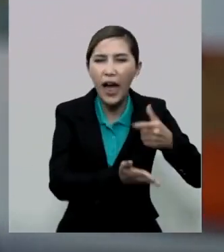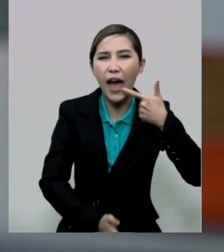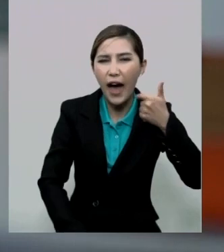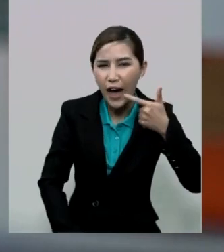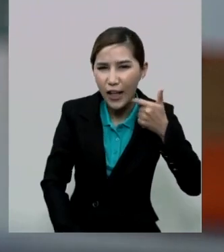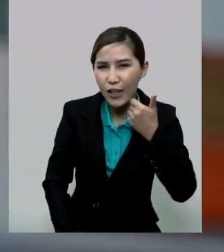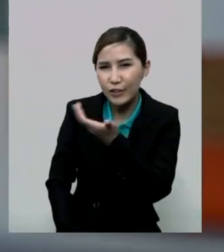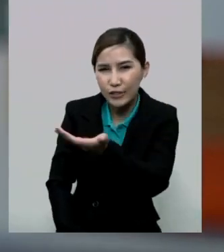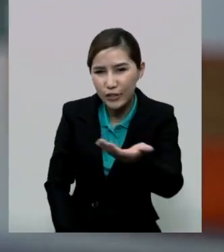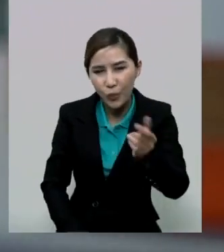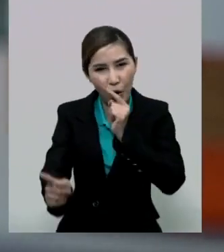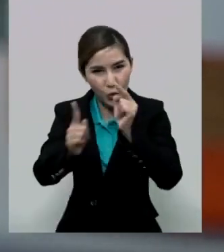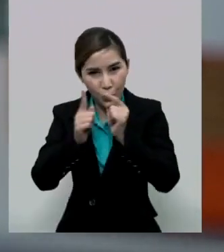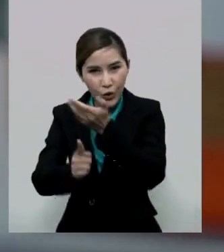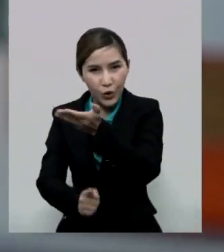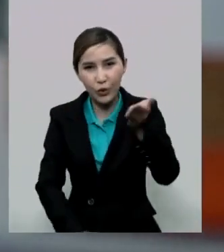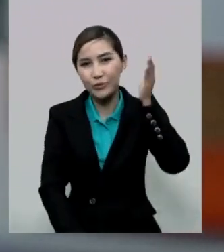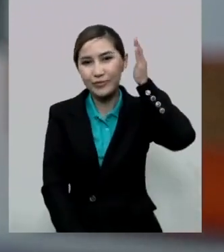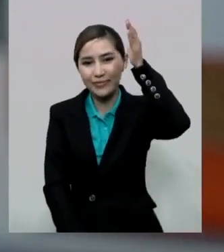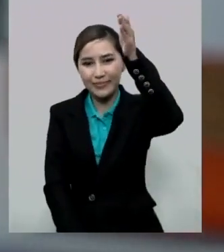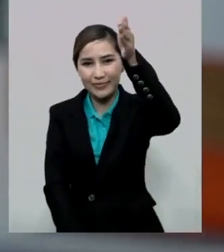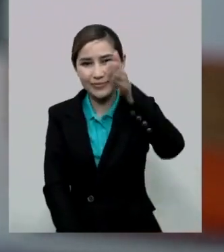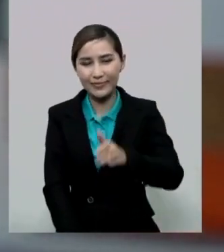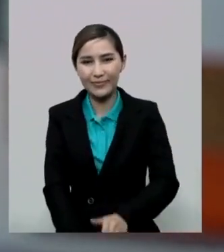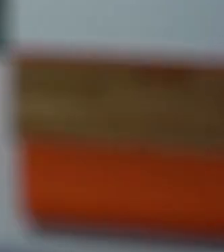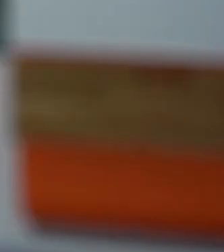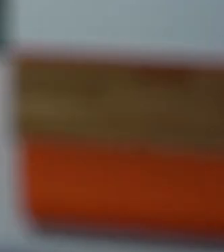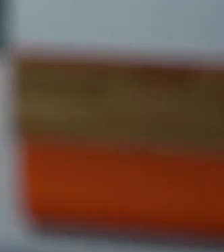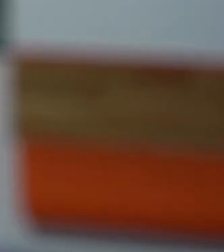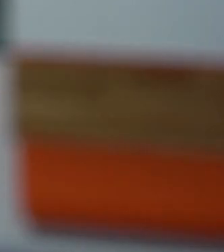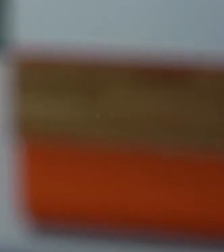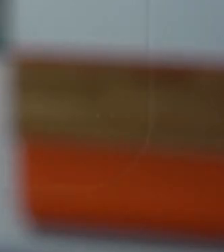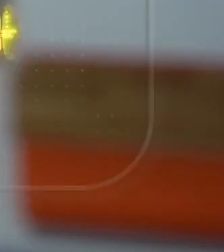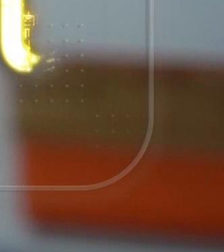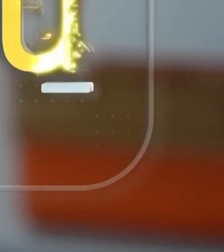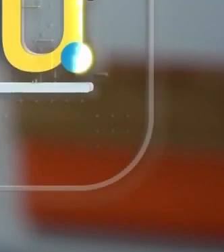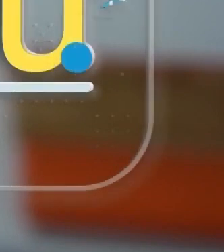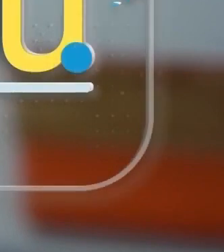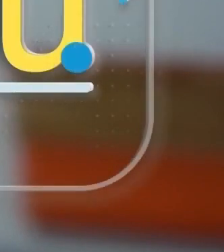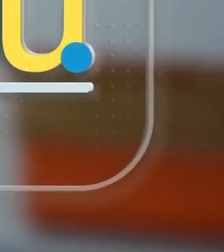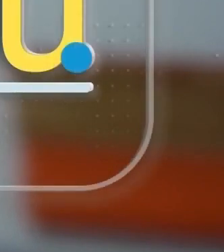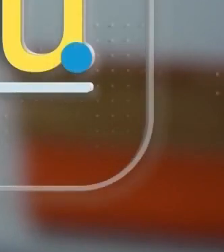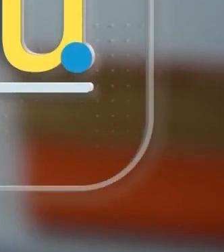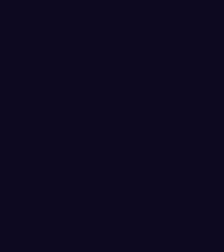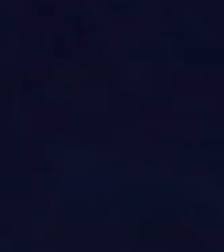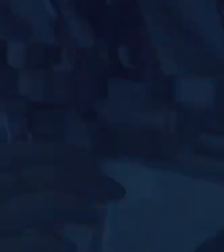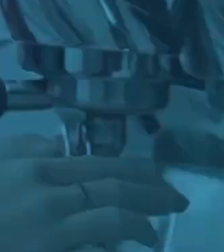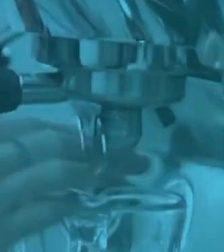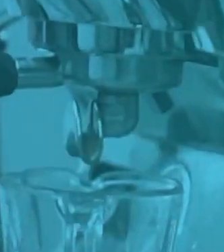ออกมาได้แบบน่าทานขนาดนี้นะคะเดี๋ยวเราไปพูดคุยกับเขาในช่วงหน้ากันค่ะ ขึ้นโลโก้รายการสู่ใจไปด้วยกัน